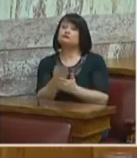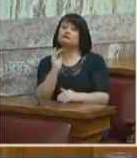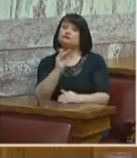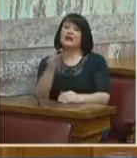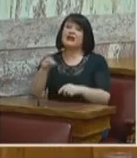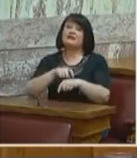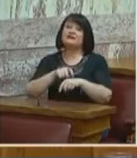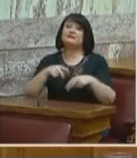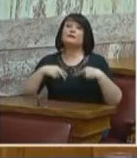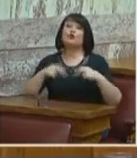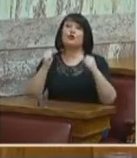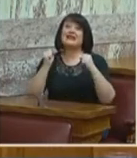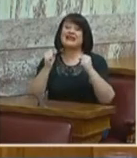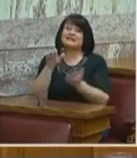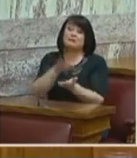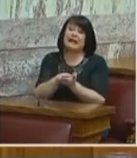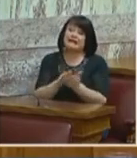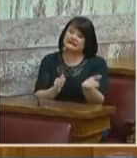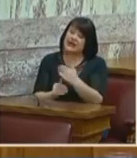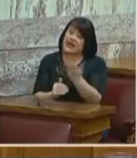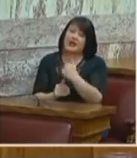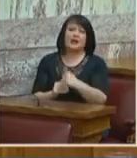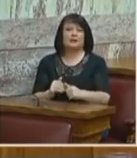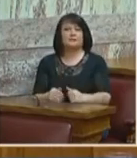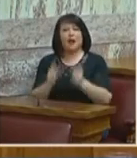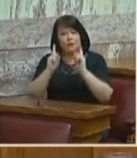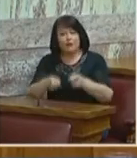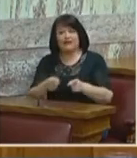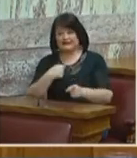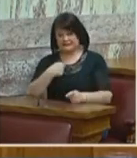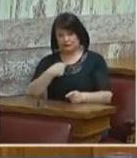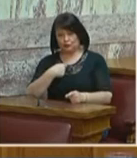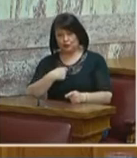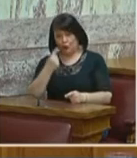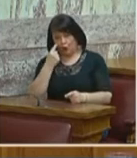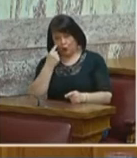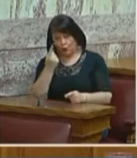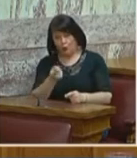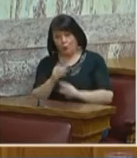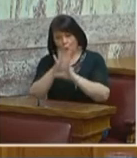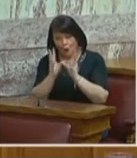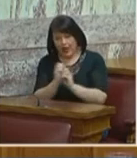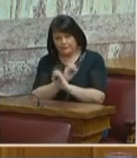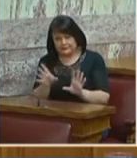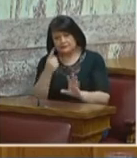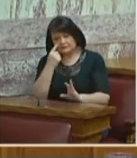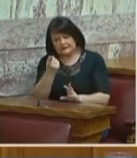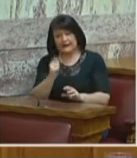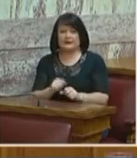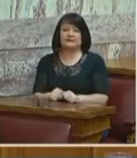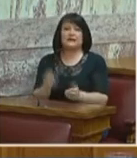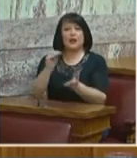της Υγείας να έρθει ως μάρτυρας. Μαζί με τις αποφάσεις μου, μαζί με όλα όσα είχαμε ανακοινώσει. Και κάτι